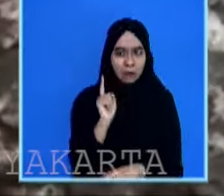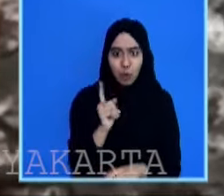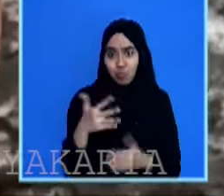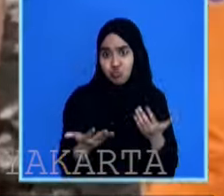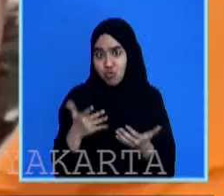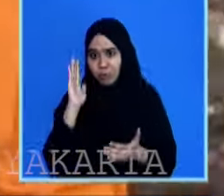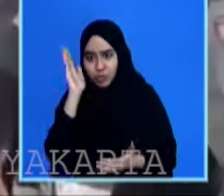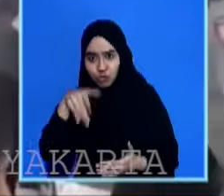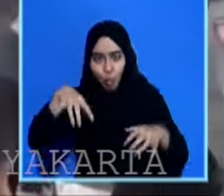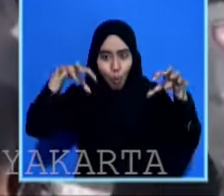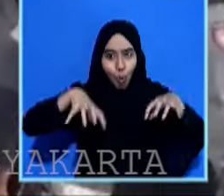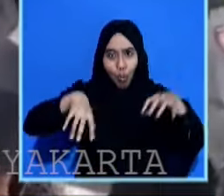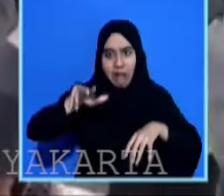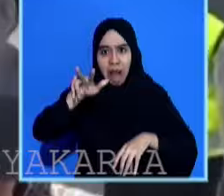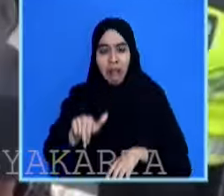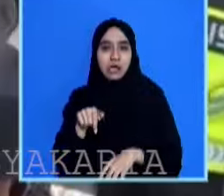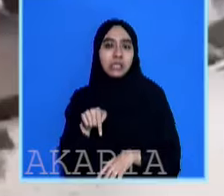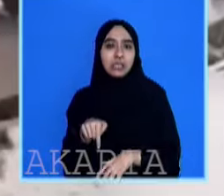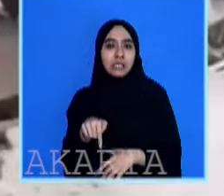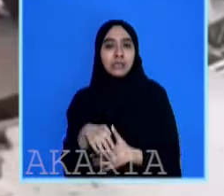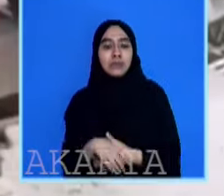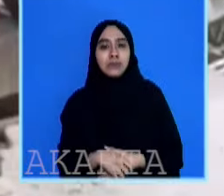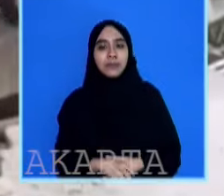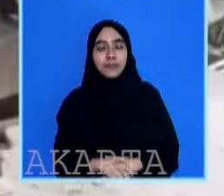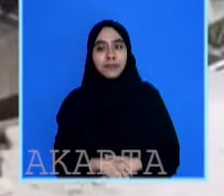setiap saat dari Gunung Kidul adity putrama melaporkan